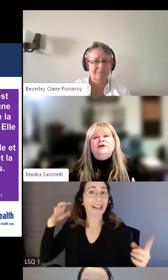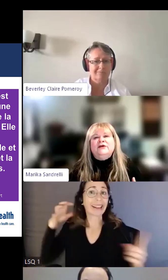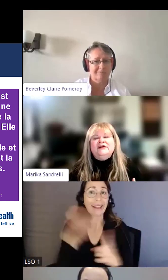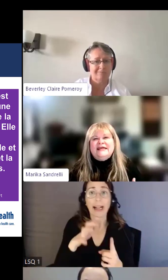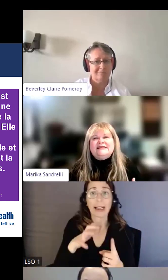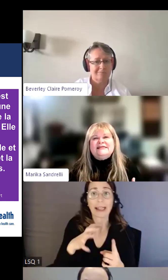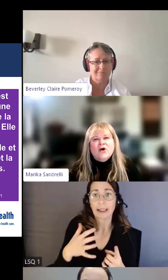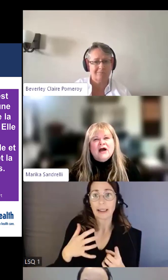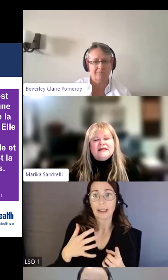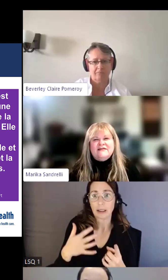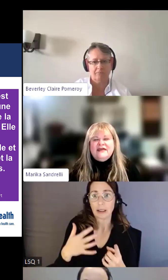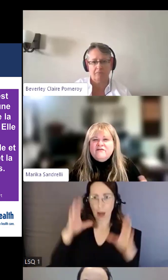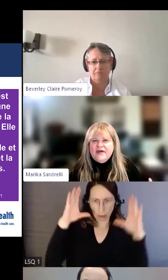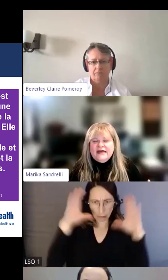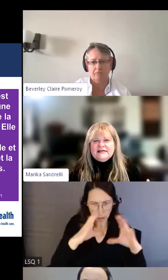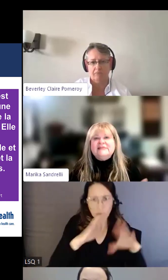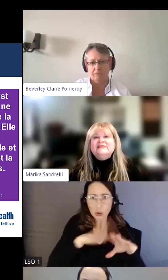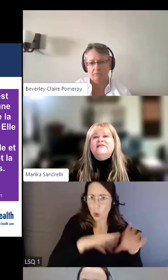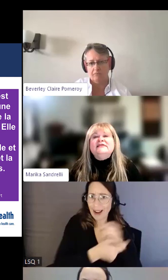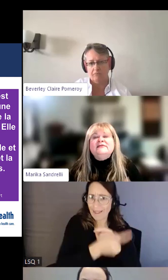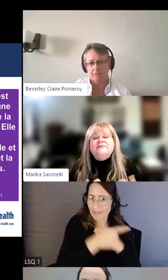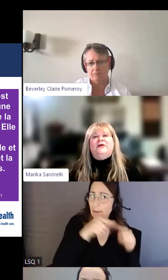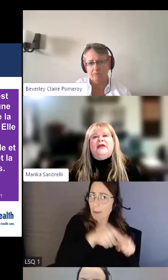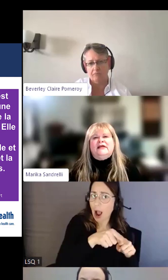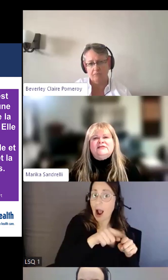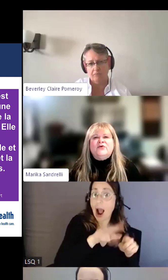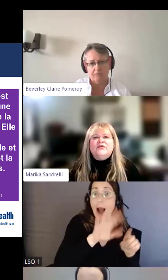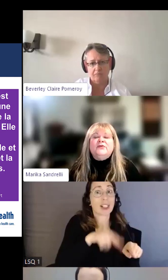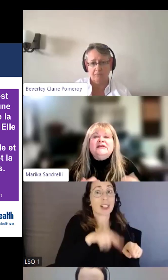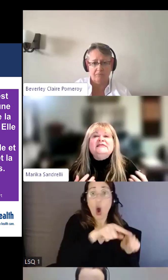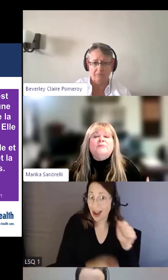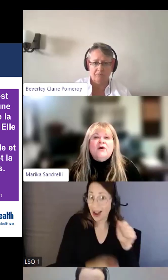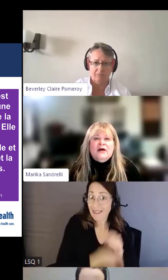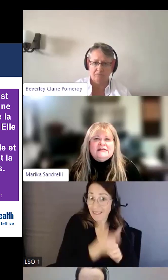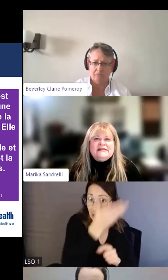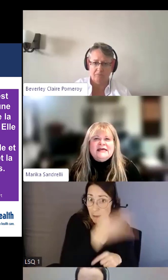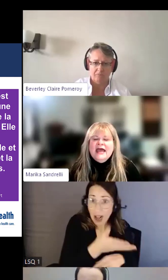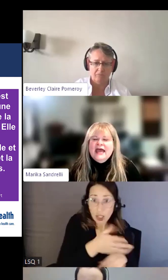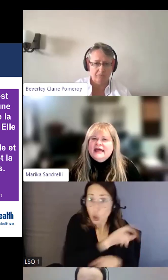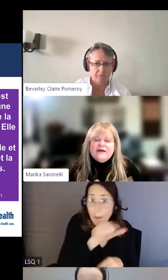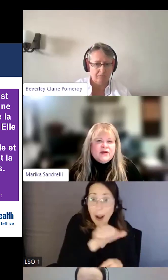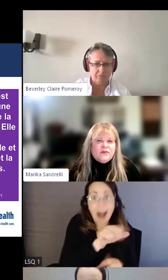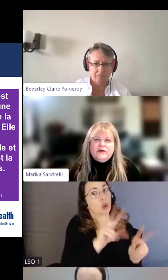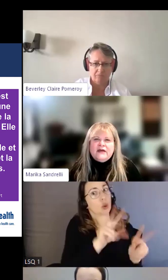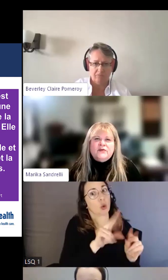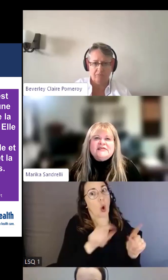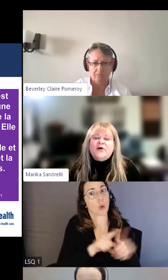en soi seulement, mais aussi l'expérience ou la réponse à cette expérience qui entre en ligne de compte.